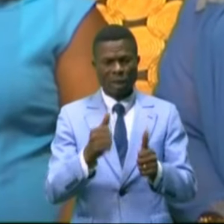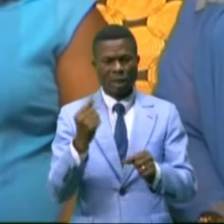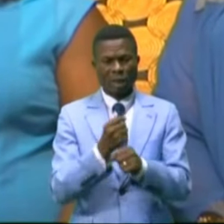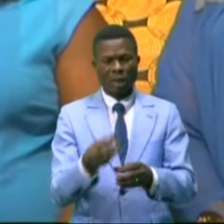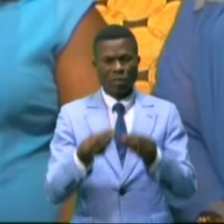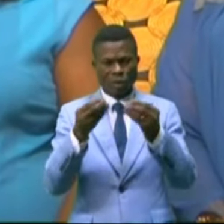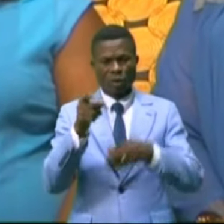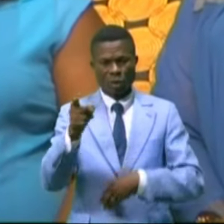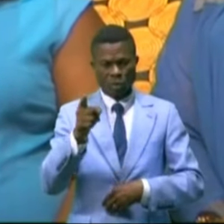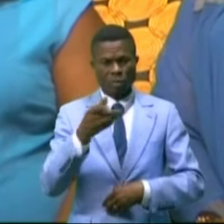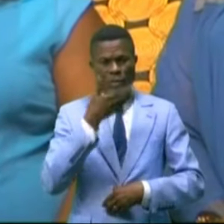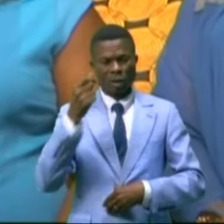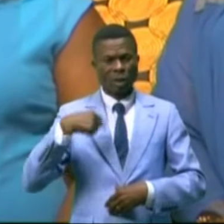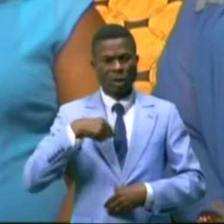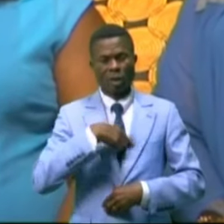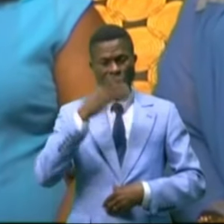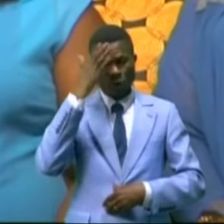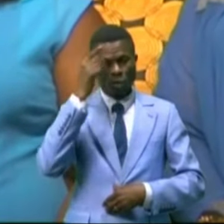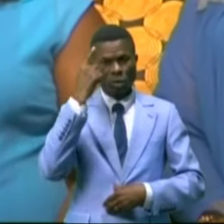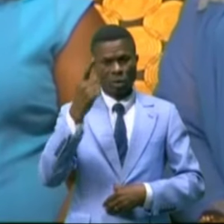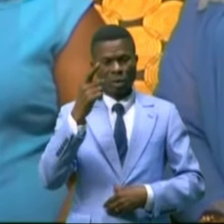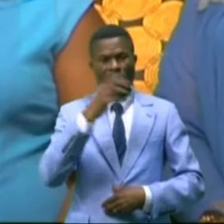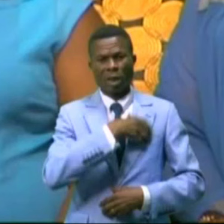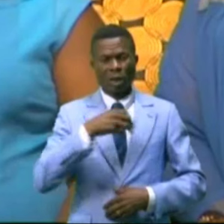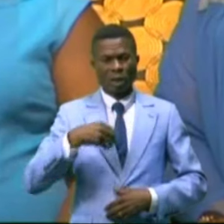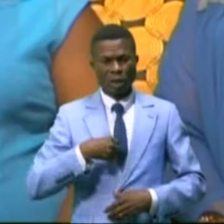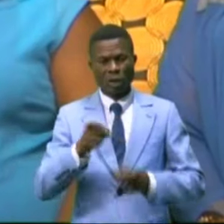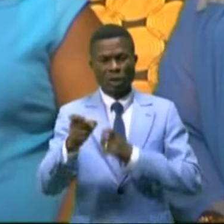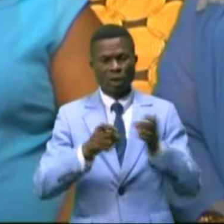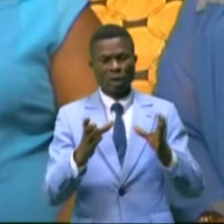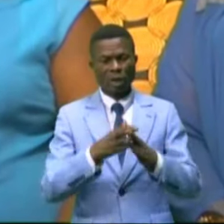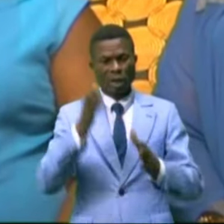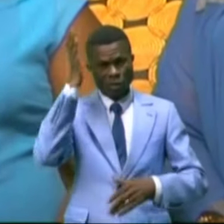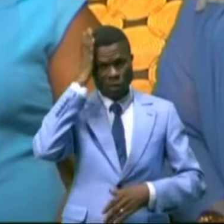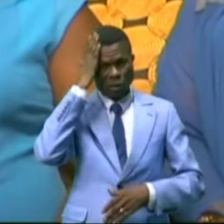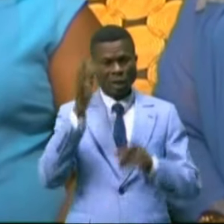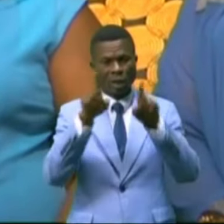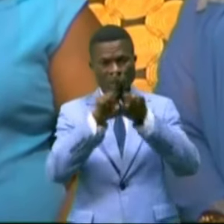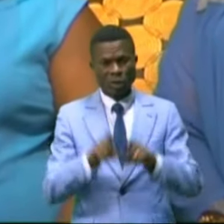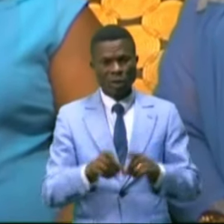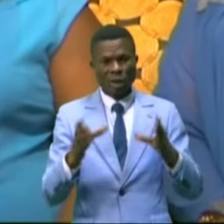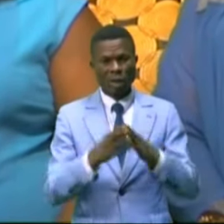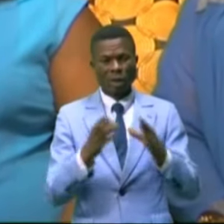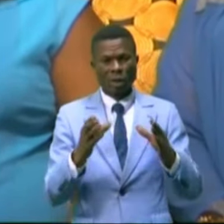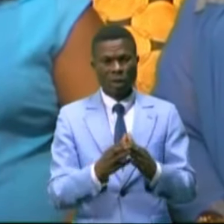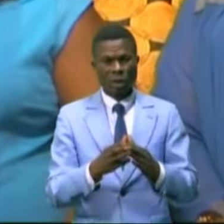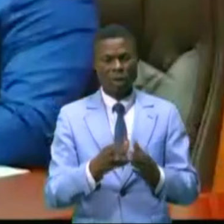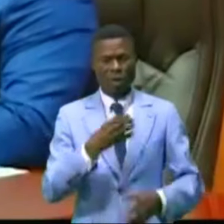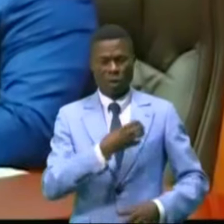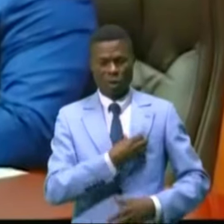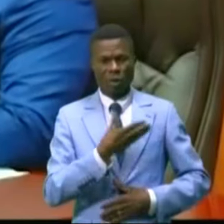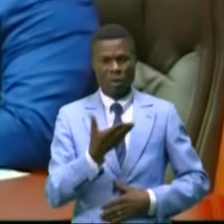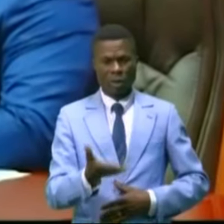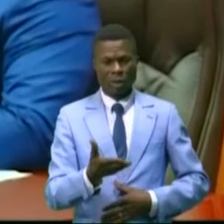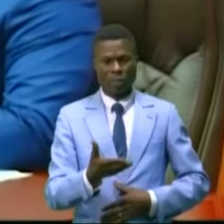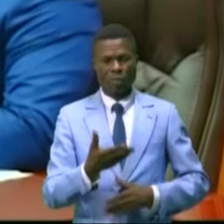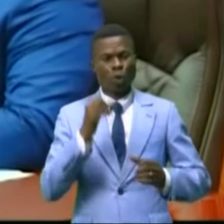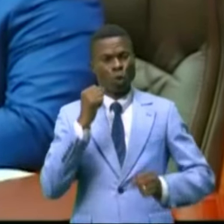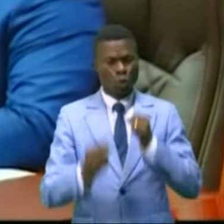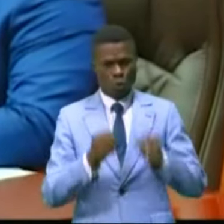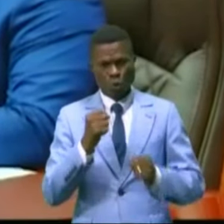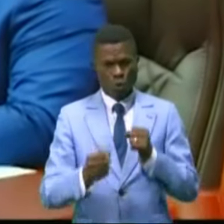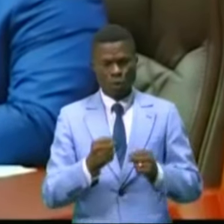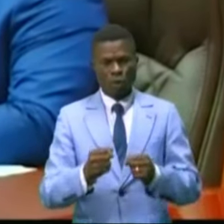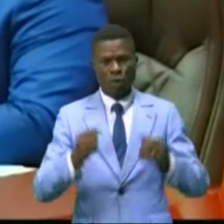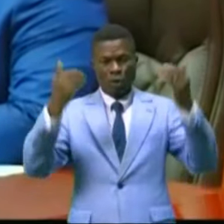mission car nous savons une chose la femme gère avec sa tête mais aussi avec son cœur bravo